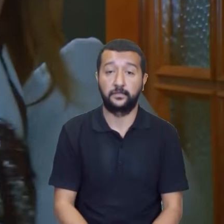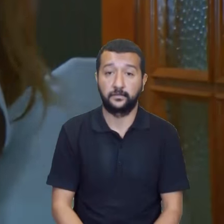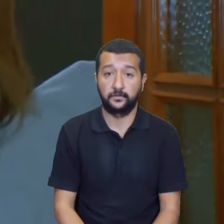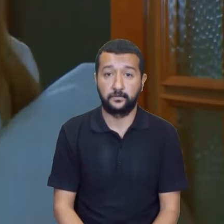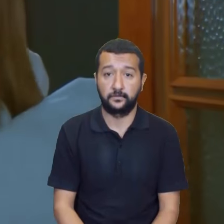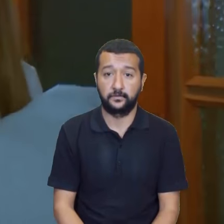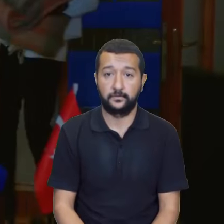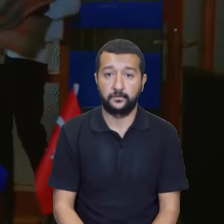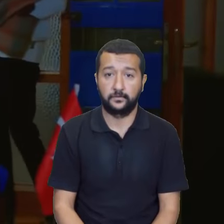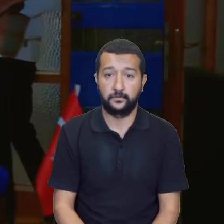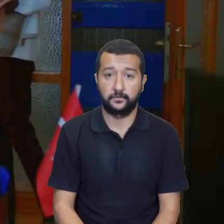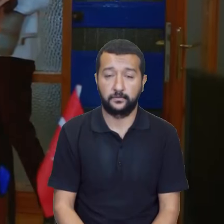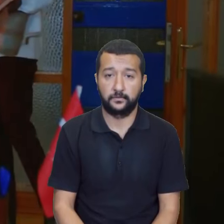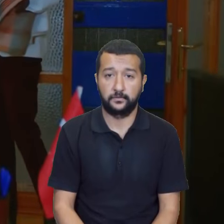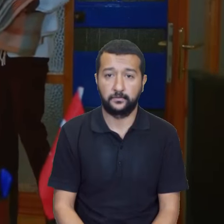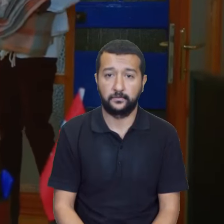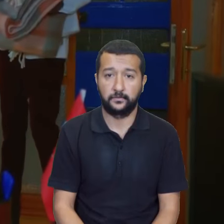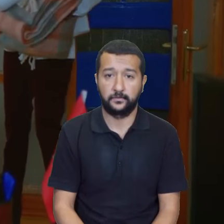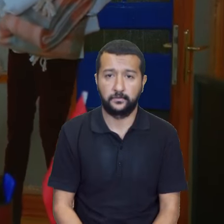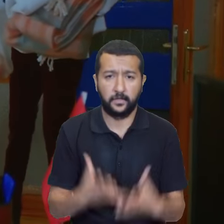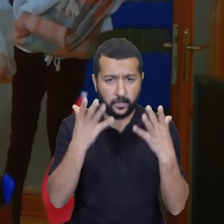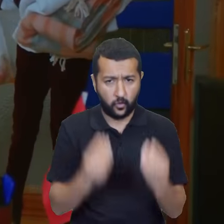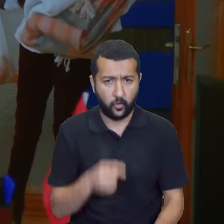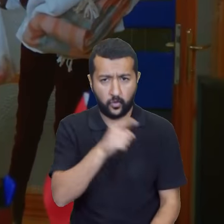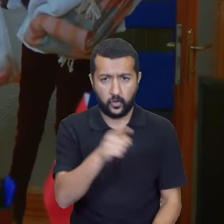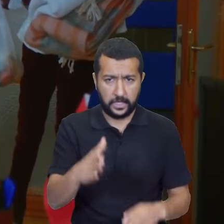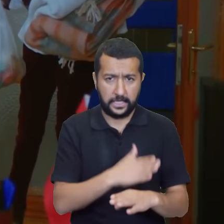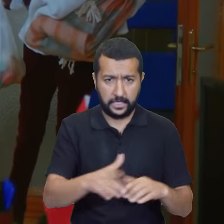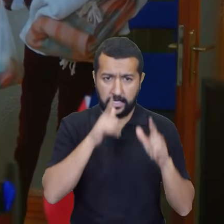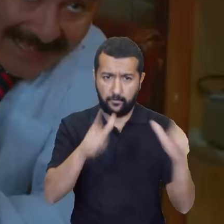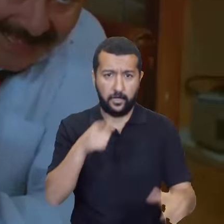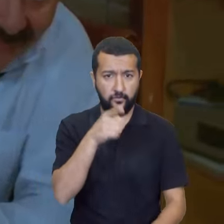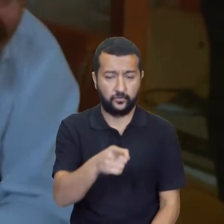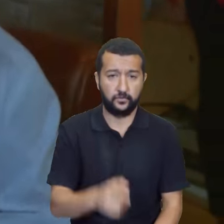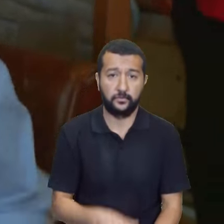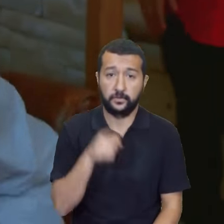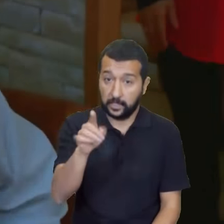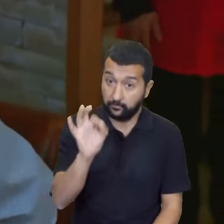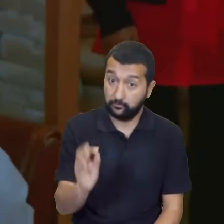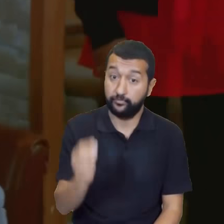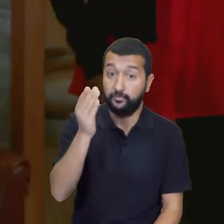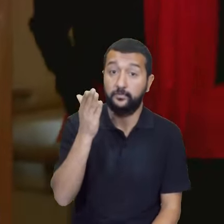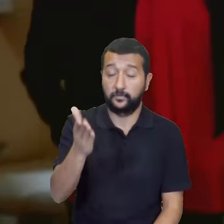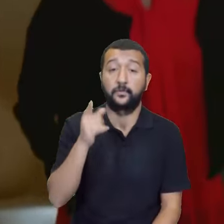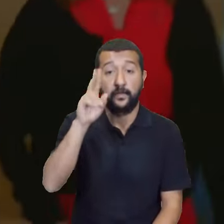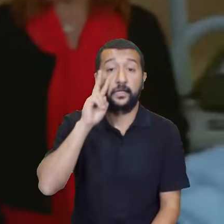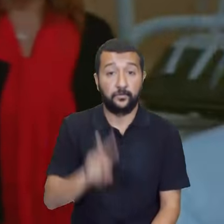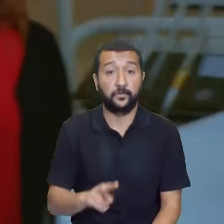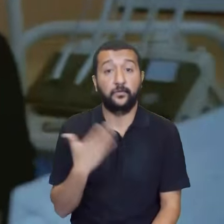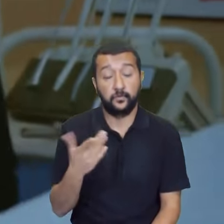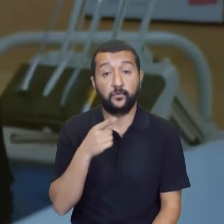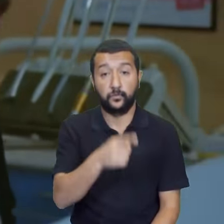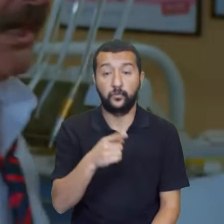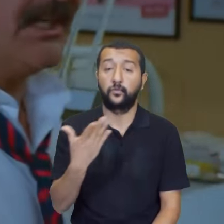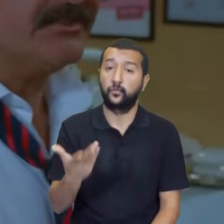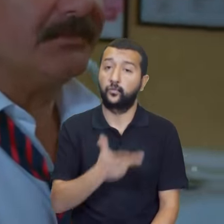Ayşen apar topar kalkarken tökezledi. Ay ne oluyor ya? Niye bağırıyorsun? Ay sen miydin? Ya vallahi...